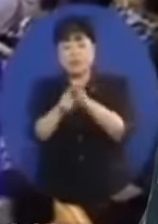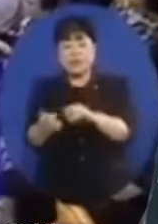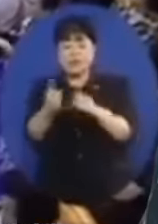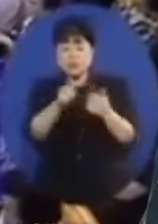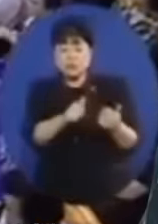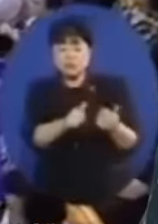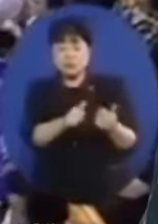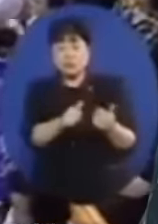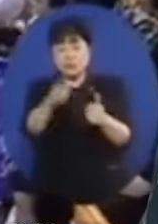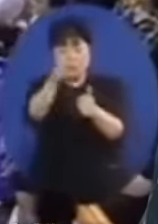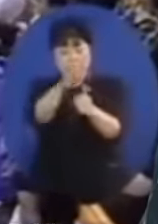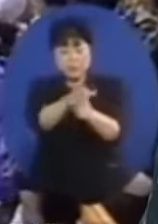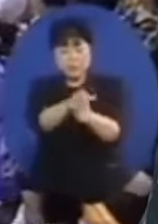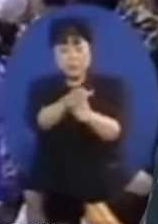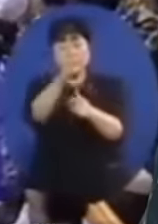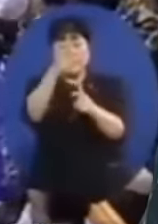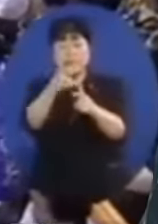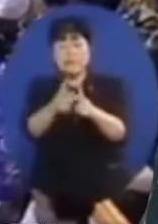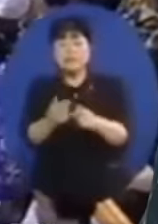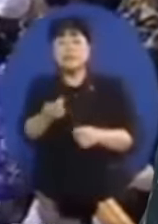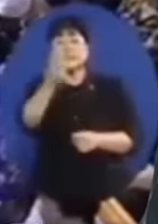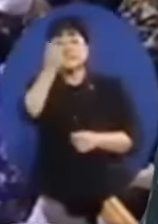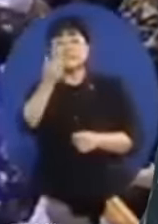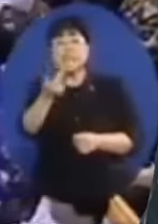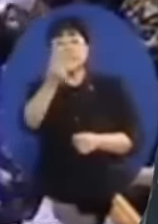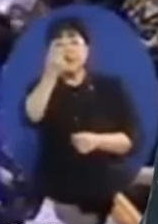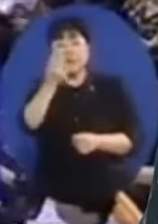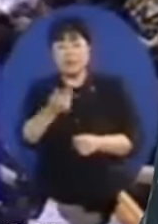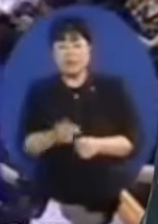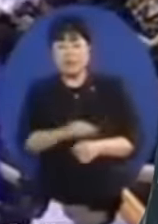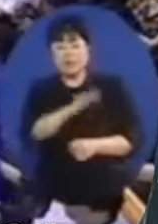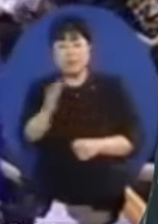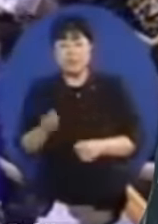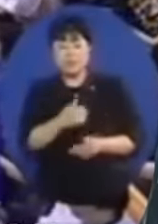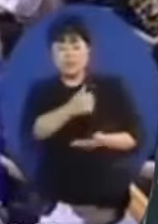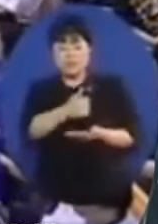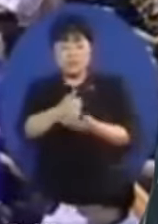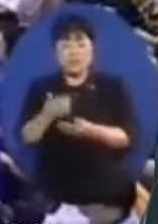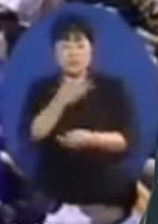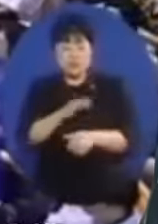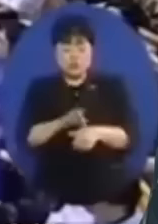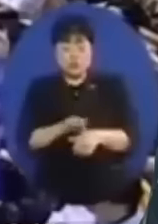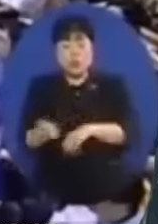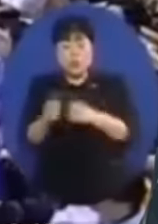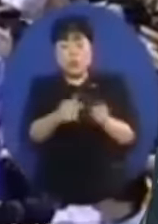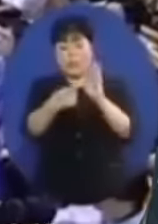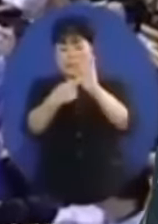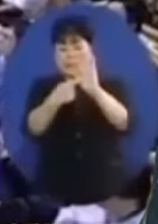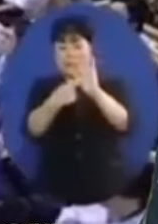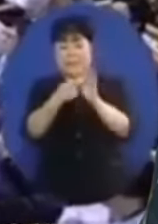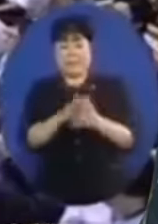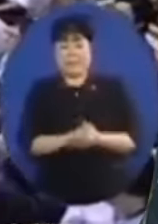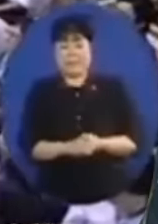죽음에 넘기면 예수의 생명이 또한 우리 죽을 육체에 나타나게 하려 함이라.